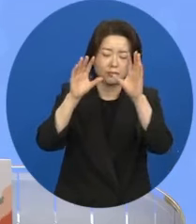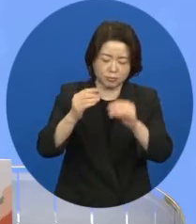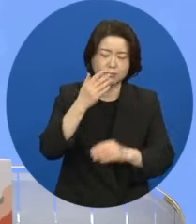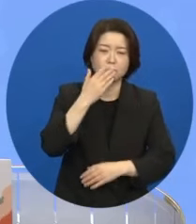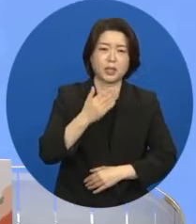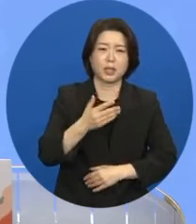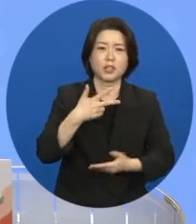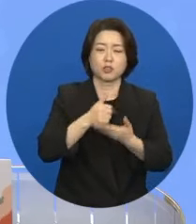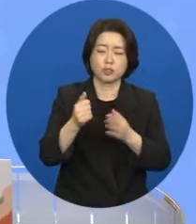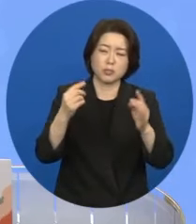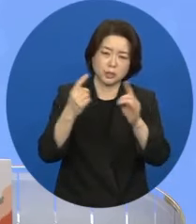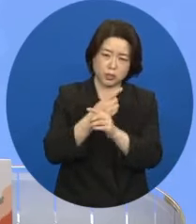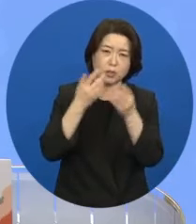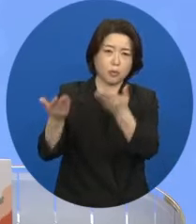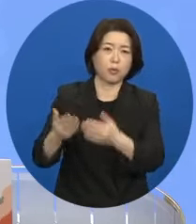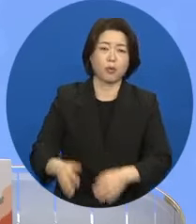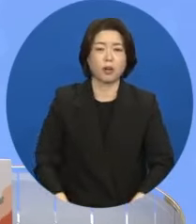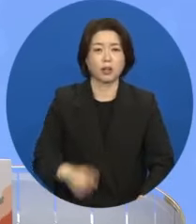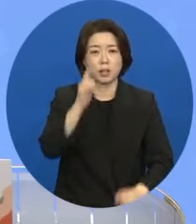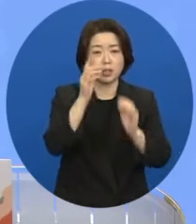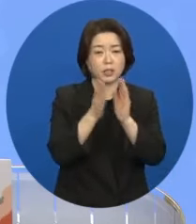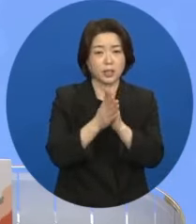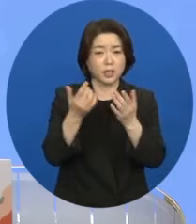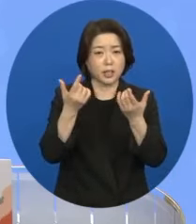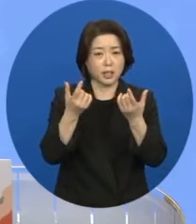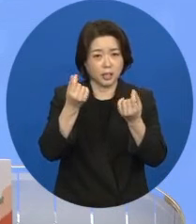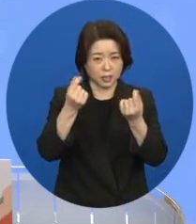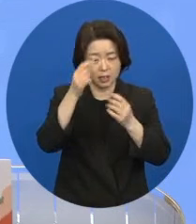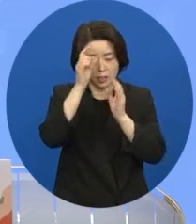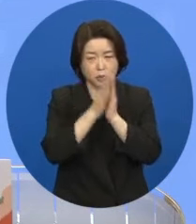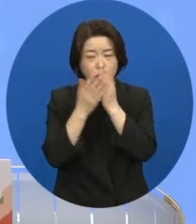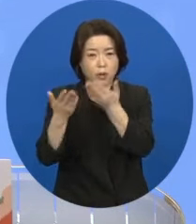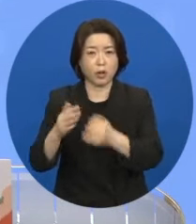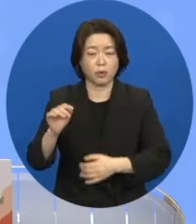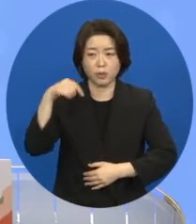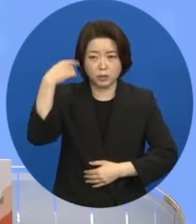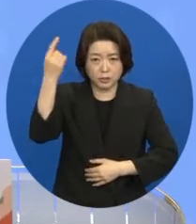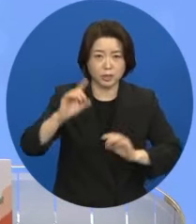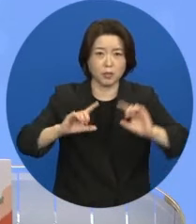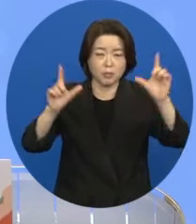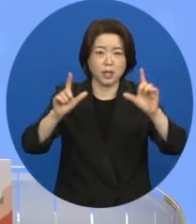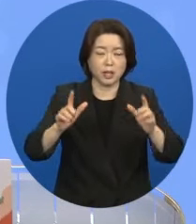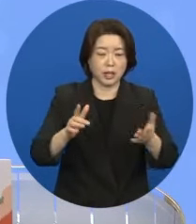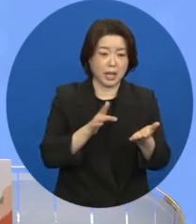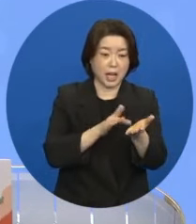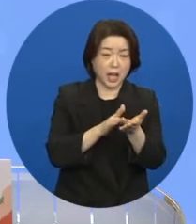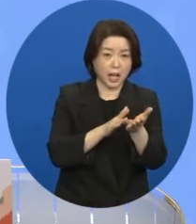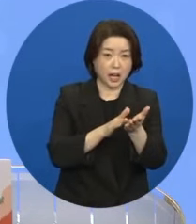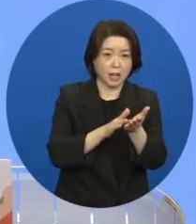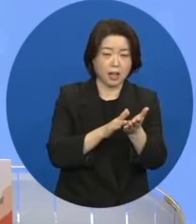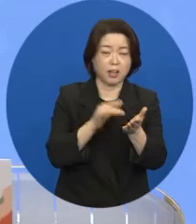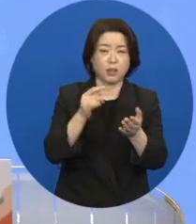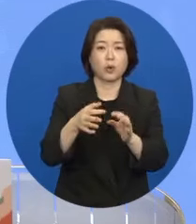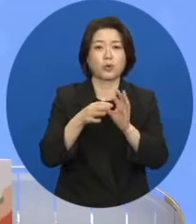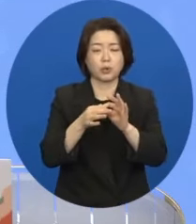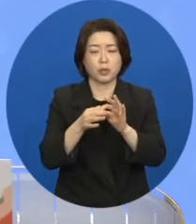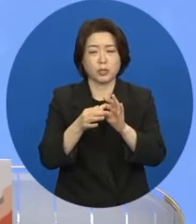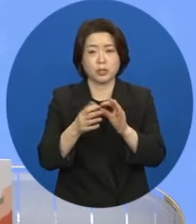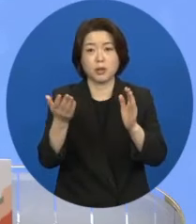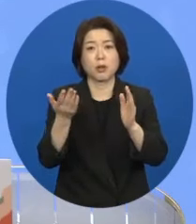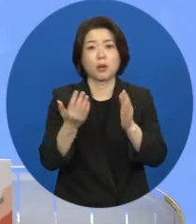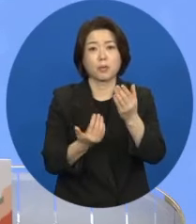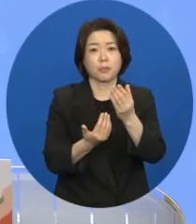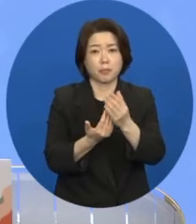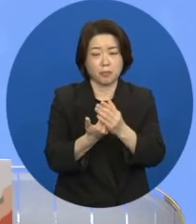주님께서 치유하신 그렇게 기도를 하고 다음날 바른 항생제를 통해서 추가되고 일주일 뒤에